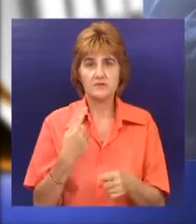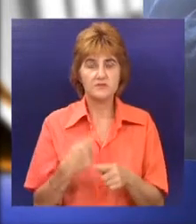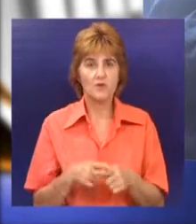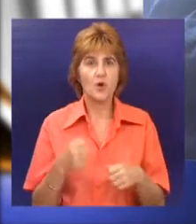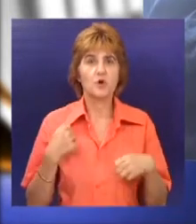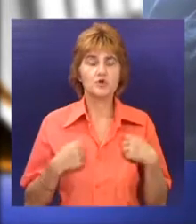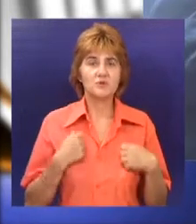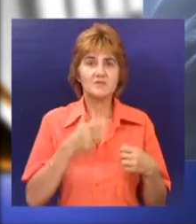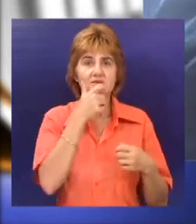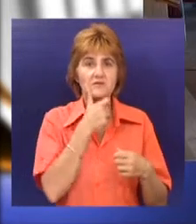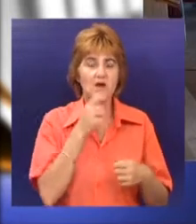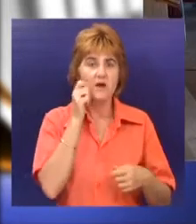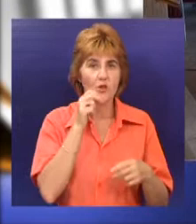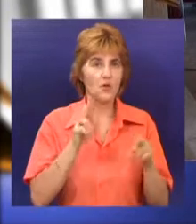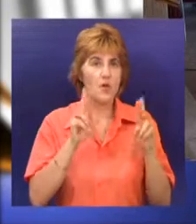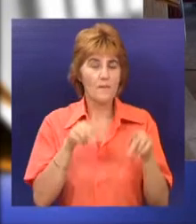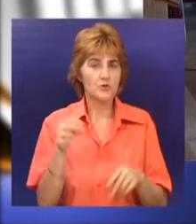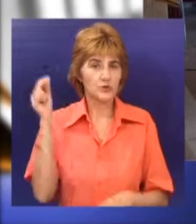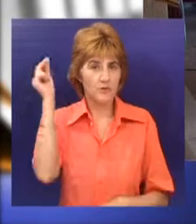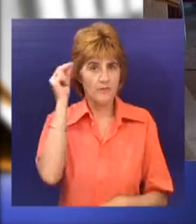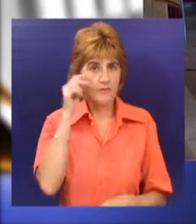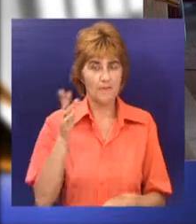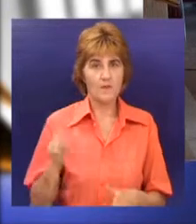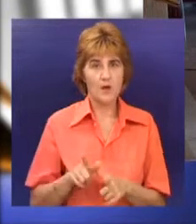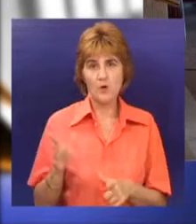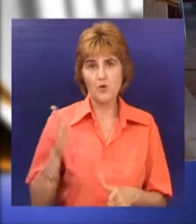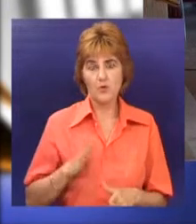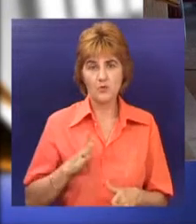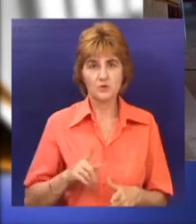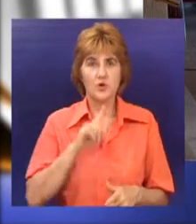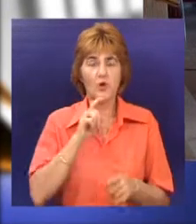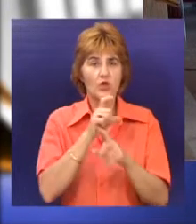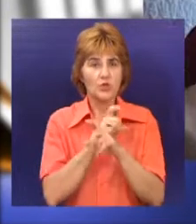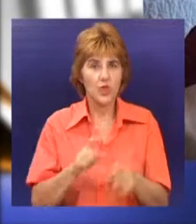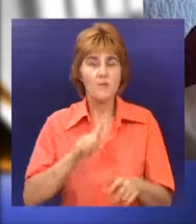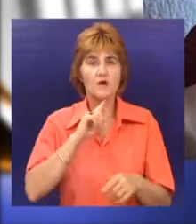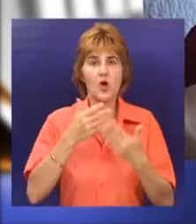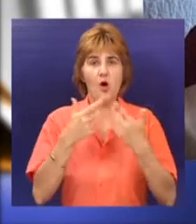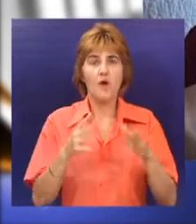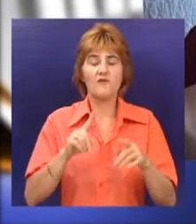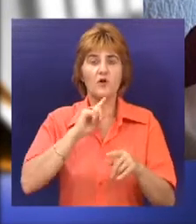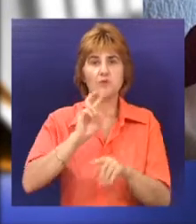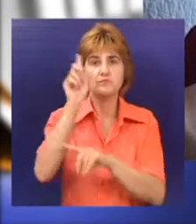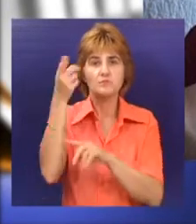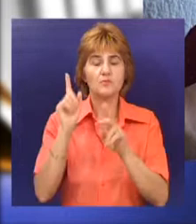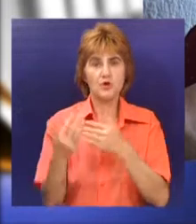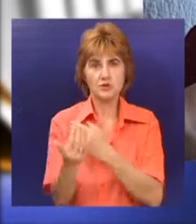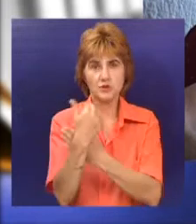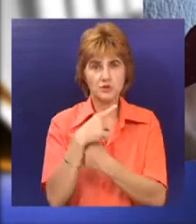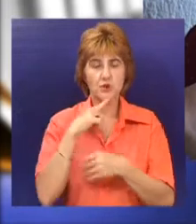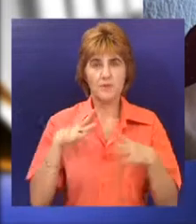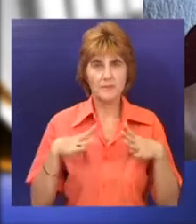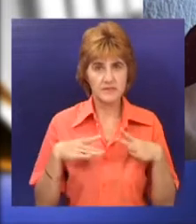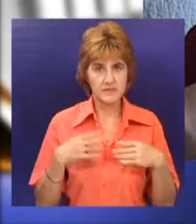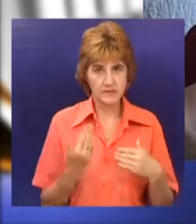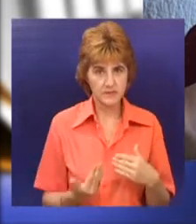Subotičani u trećem dobu postanu informatički pismeni, i to ne samo korisnici domskog smeštaja, nego i otvorene zaštite. Računarske radionice